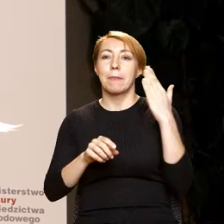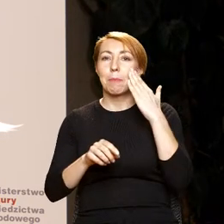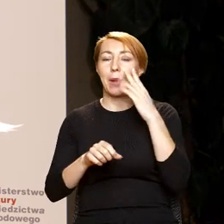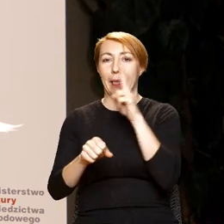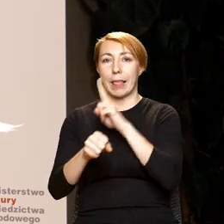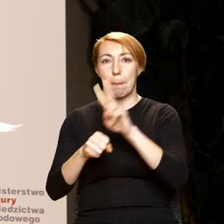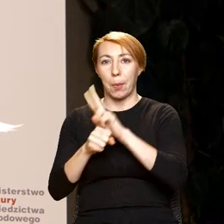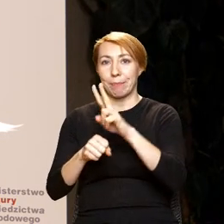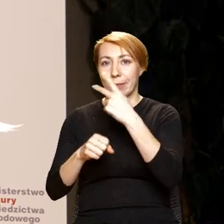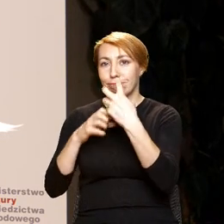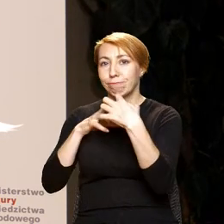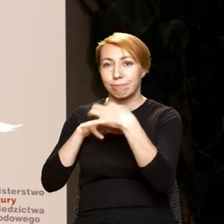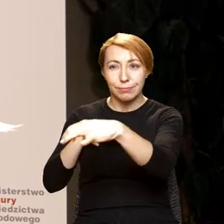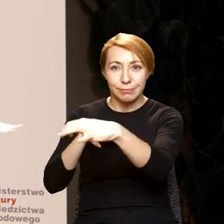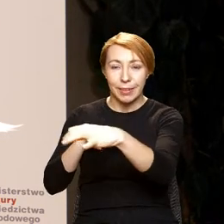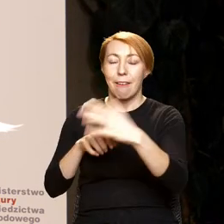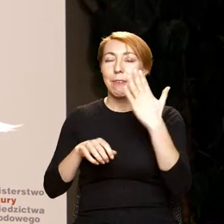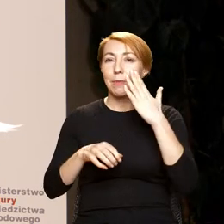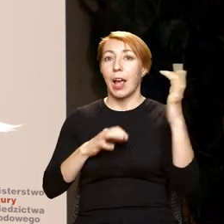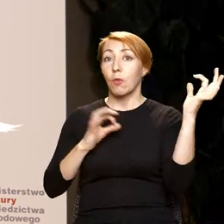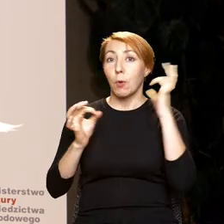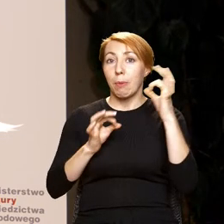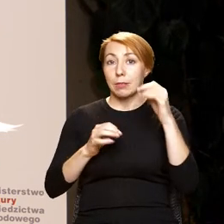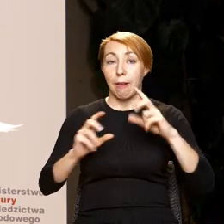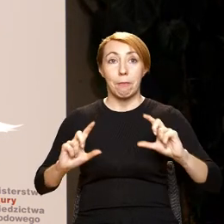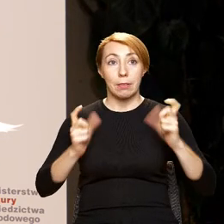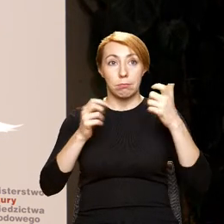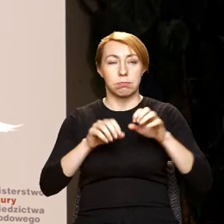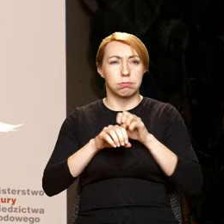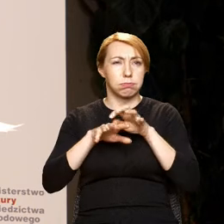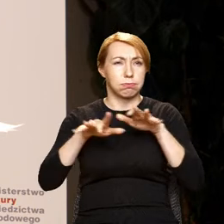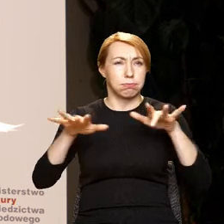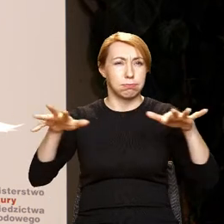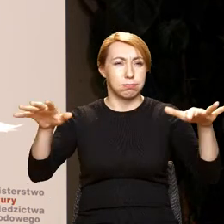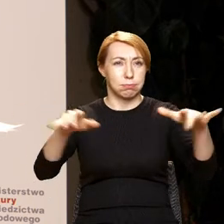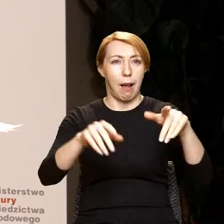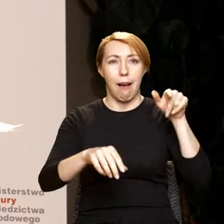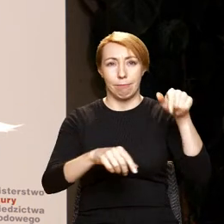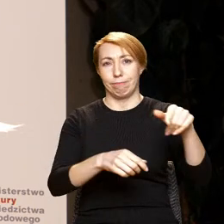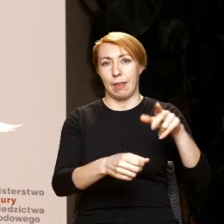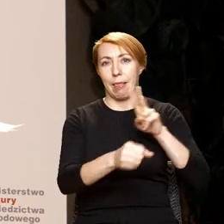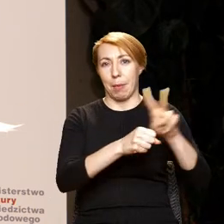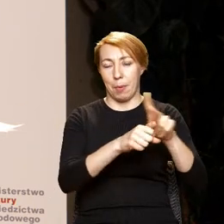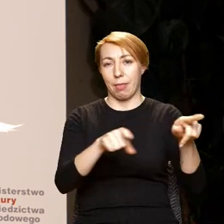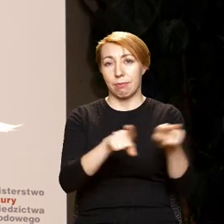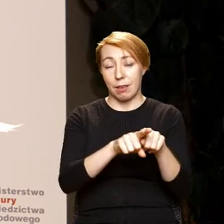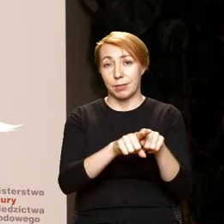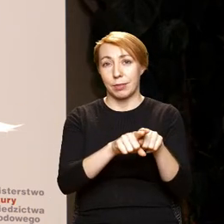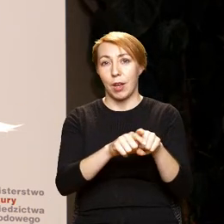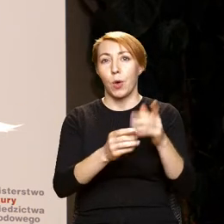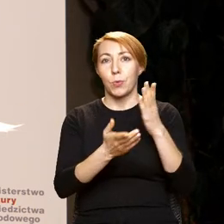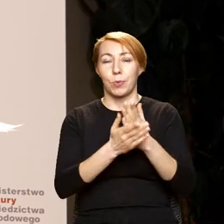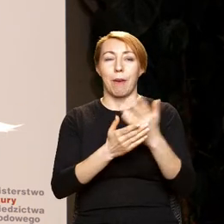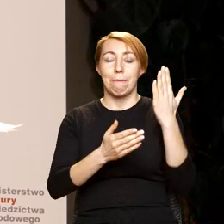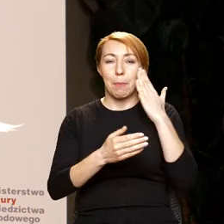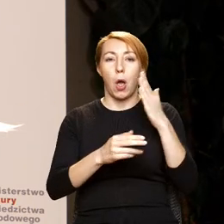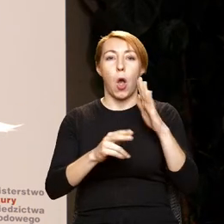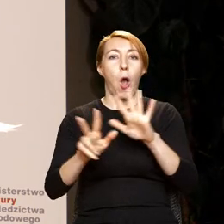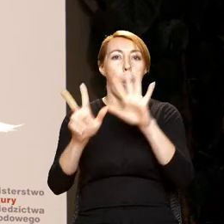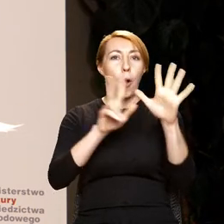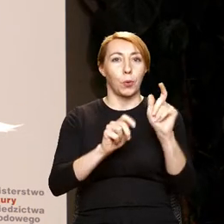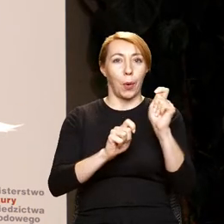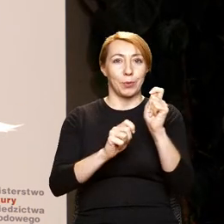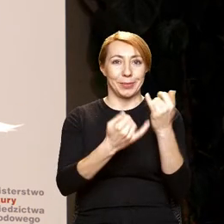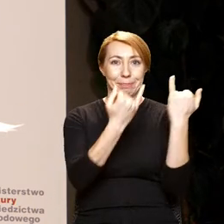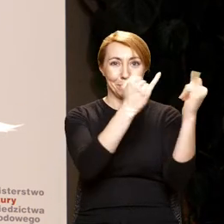że informacja o dzisiejszym wydarzeniu poszła aż do kraju wschodzącej wiśni i przy 8 nawet godzinach różnicy wiem, że jest takie